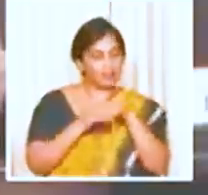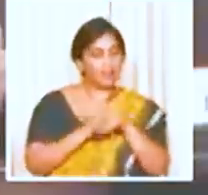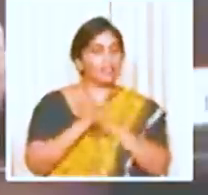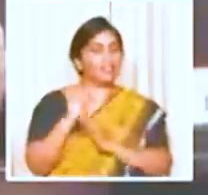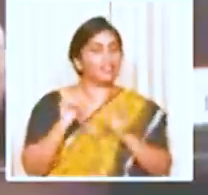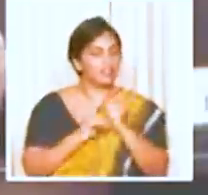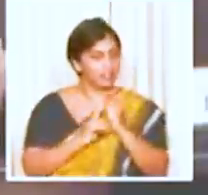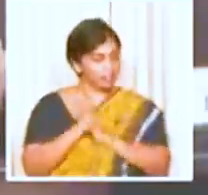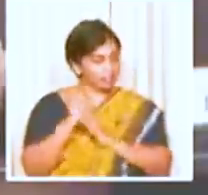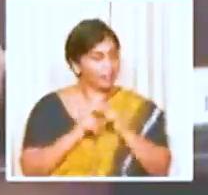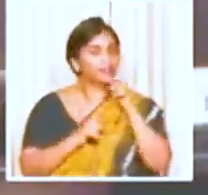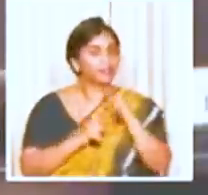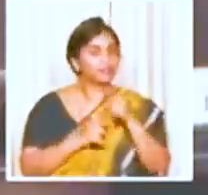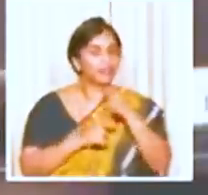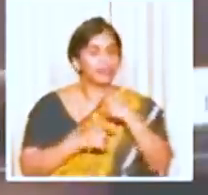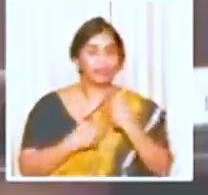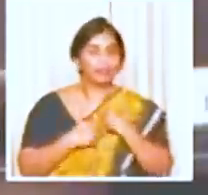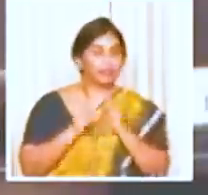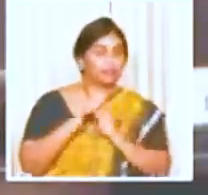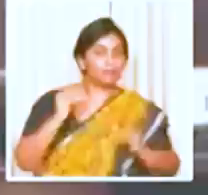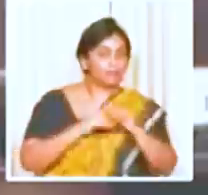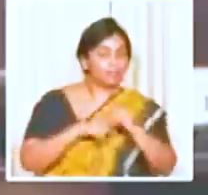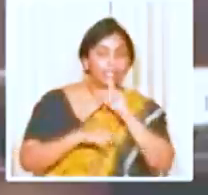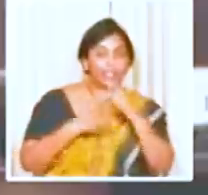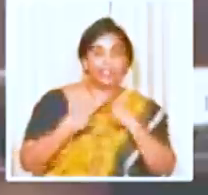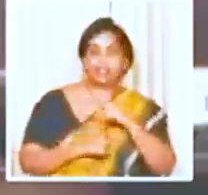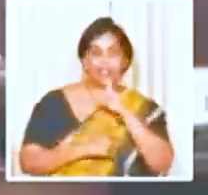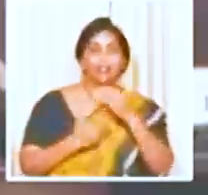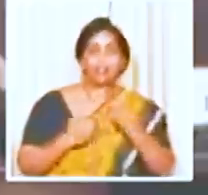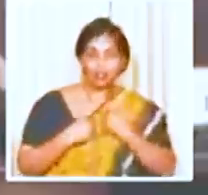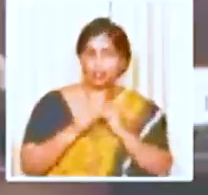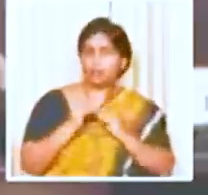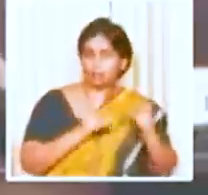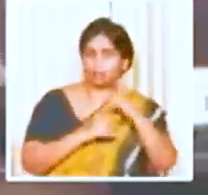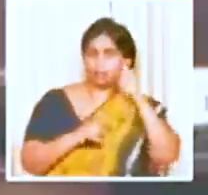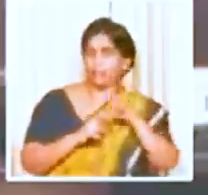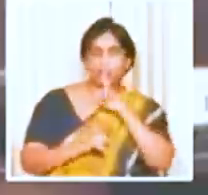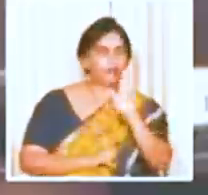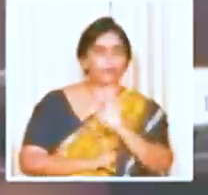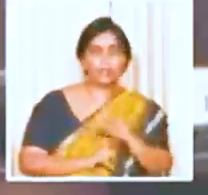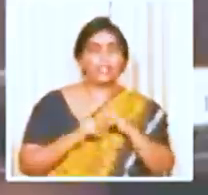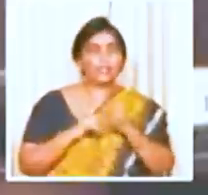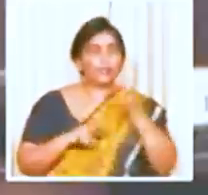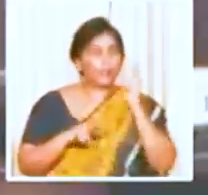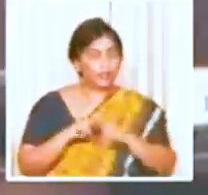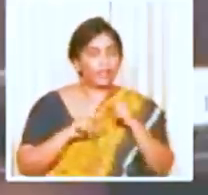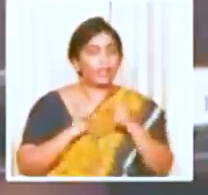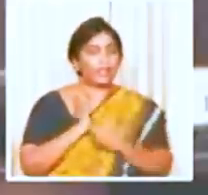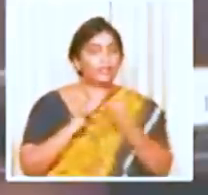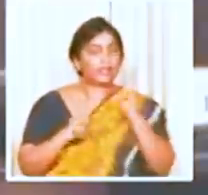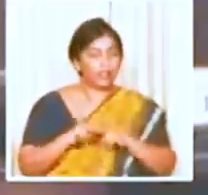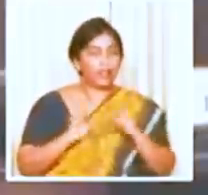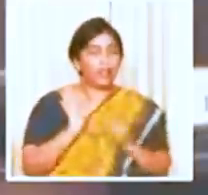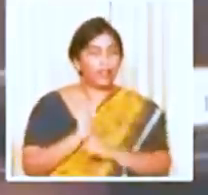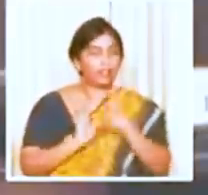මන්ත්‍රීවරු මේ කණ්ඩායමේ මේ මන්ත්‍රී අපි විකල්පයක් නැතුව නෙමෙයි කියන්නේ. අපි විකල්පයක් නැතුව නෙමෙයි කියන්නේ. EPF ETF එකේ තියෙන